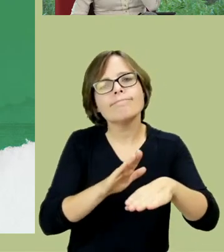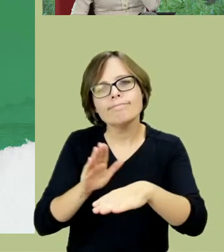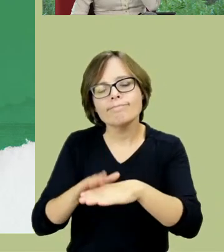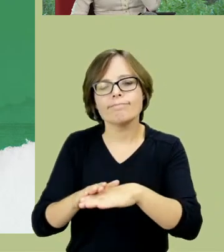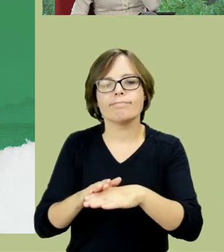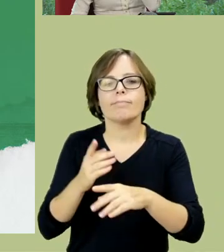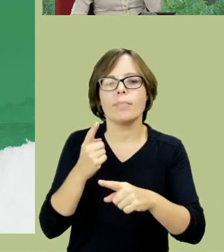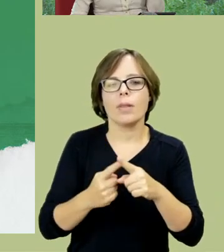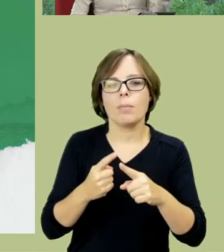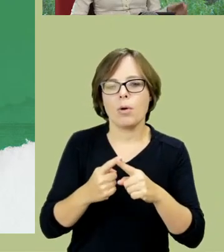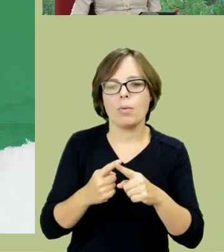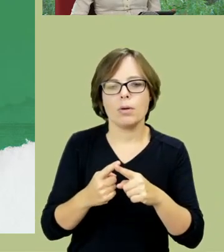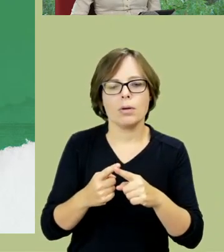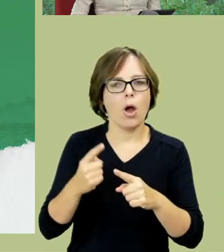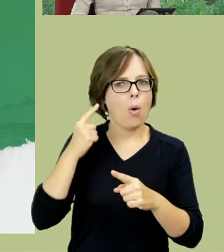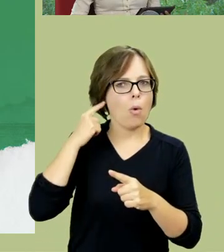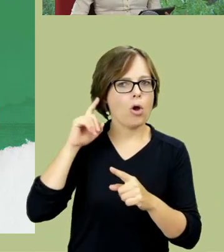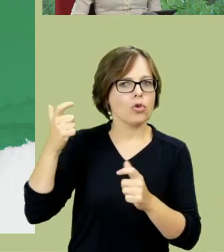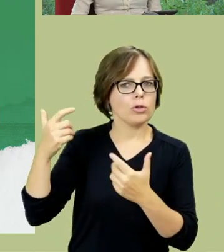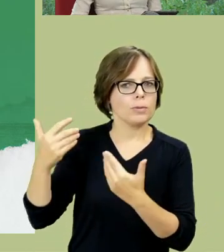tego,